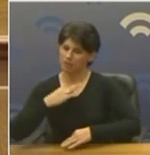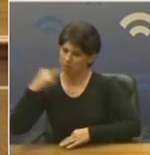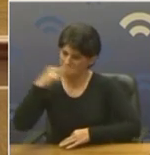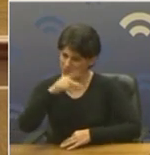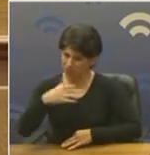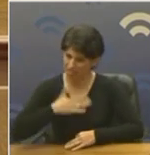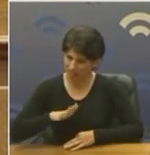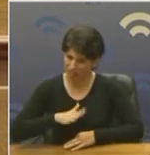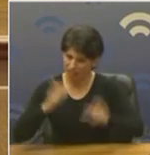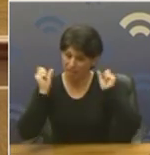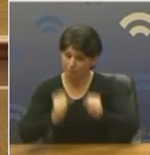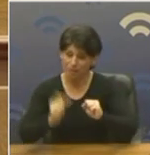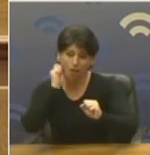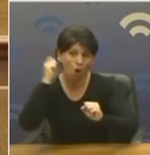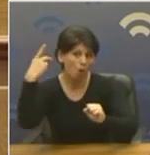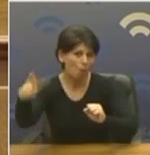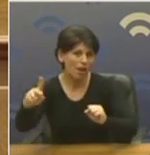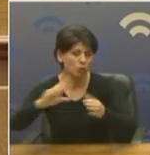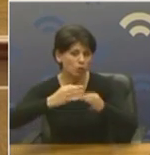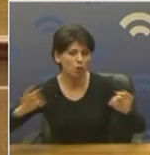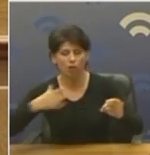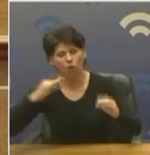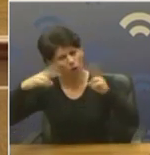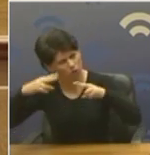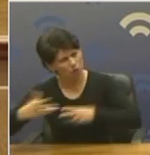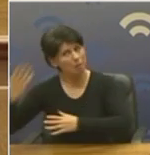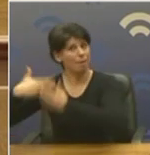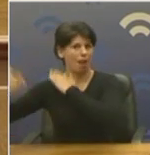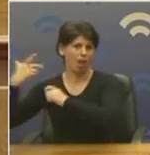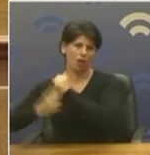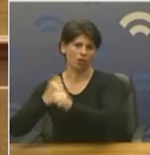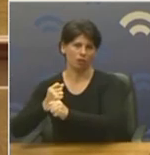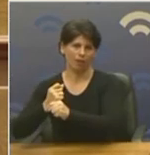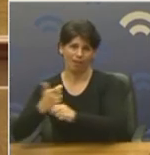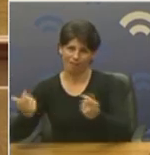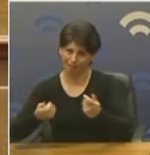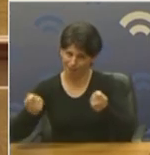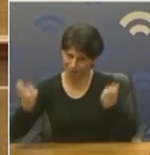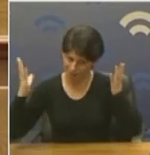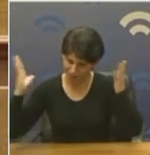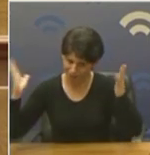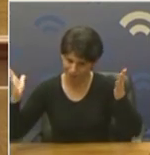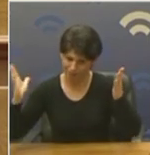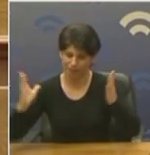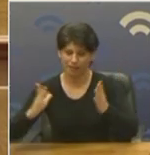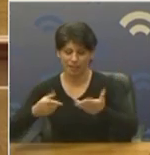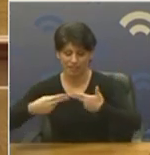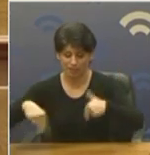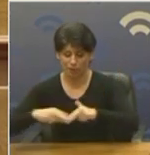ιστορία. Ειλικρινά το λέω έτσι, γιατί γνωριζόμαστε και από τα παλιά. Κάντε επιτέλους το Συμβούλιο Εθνικής Ασφαλείας της